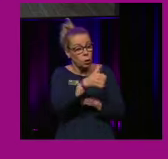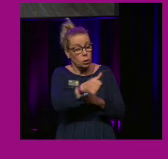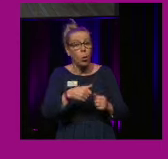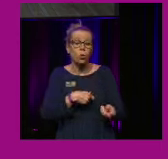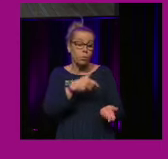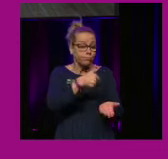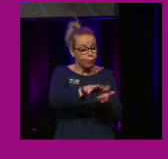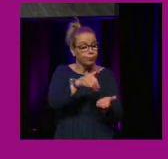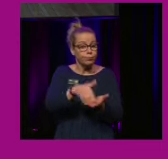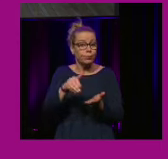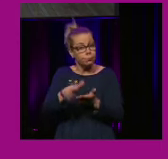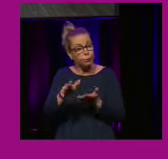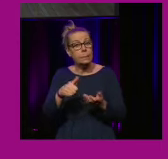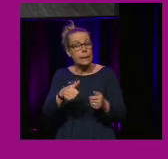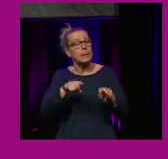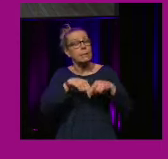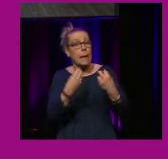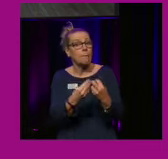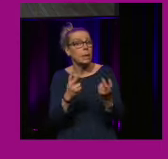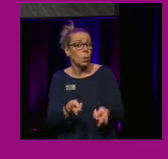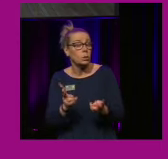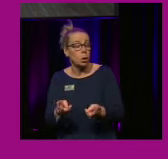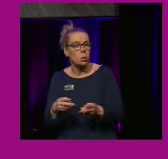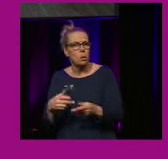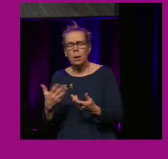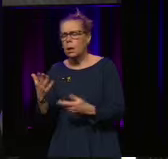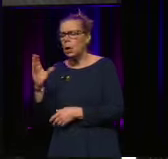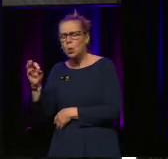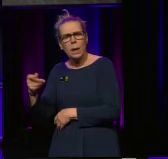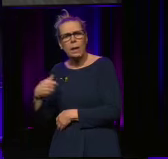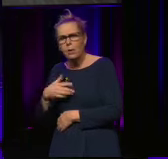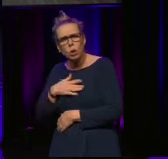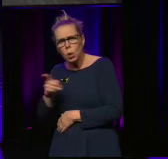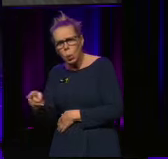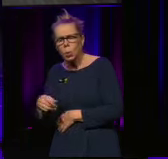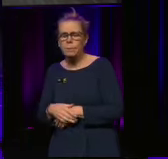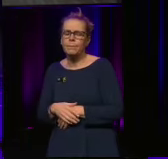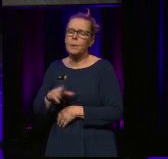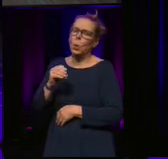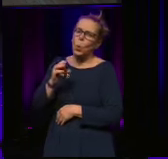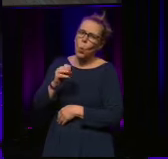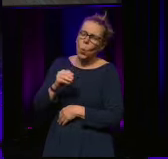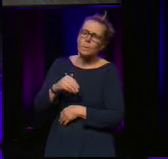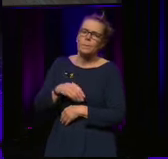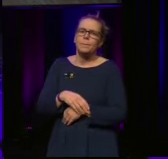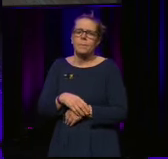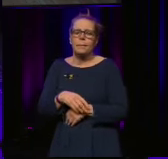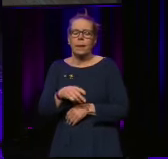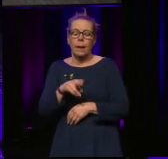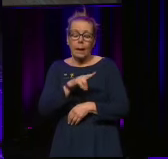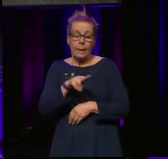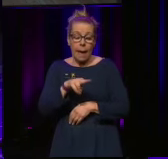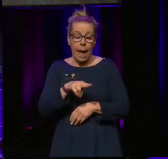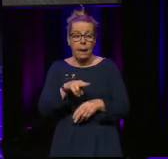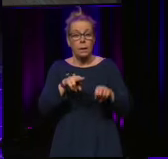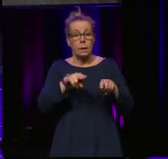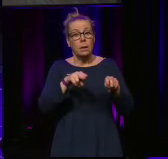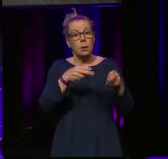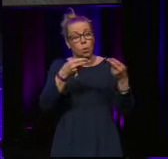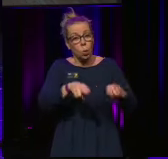ledamöter i nämnden. Joakim, vad tycker du om detta? Ja, alltså när domarnämnden tillkom så sågs det väl som